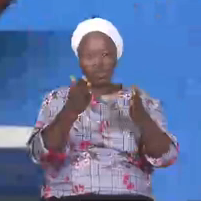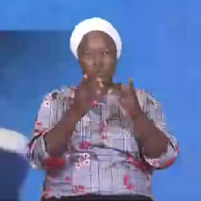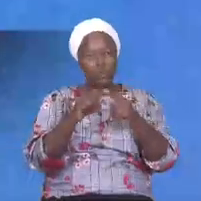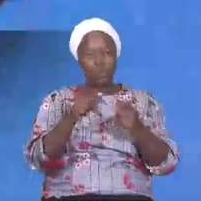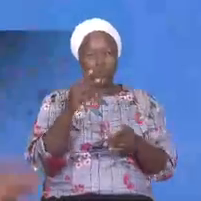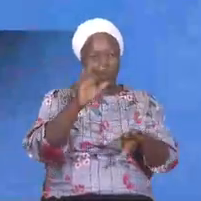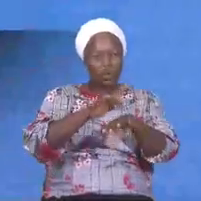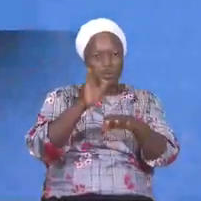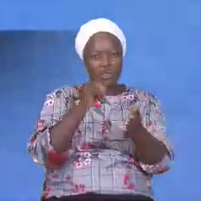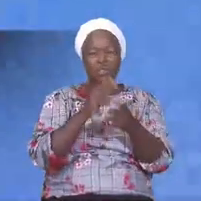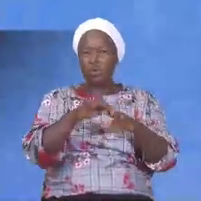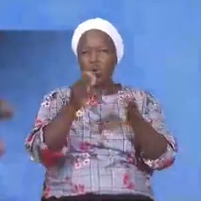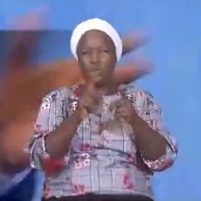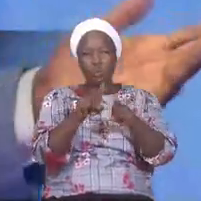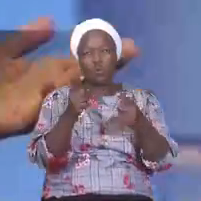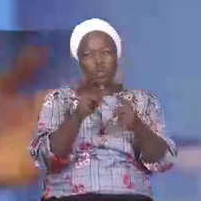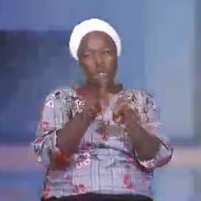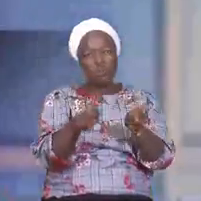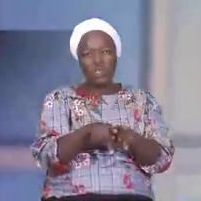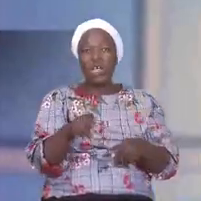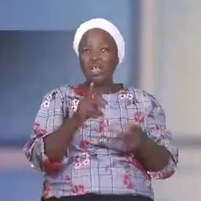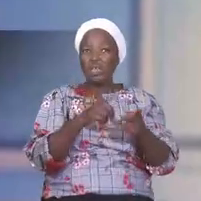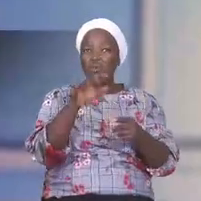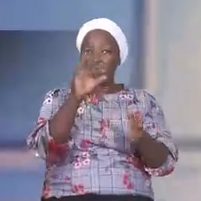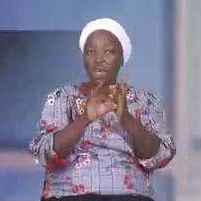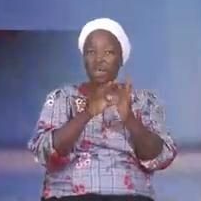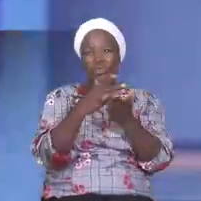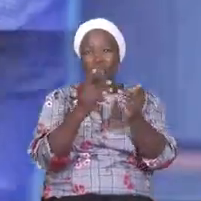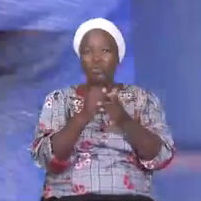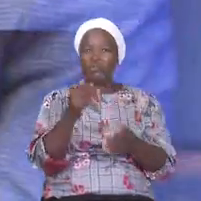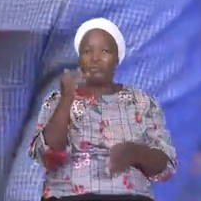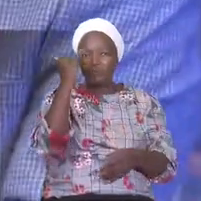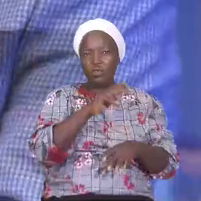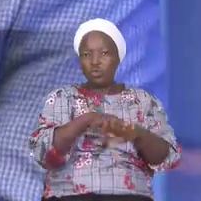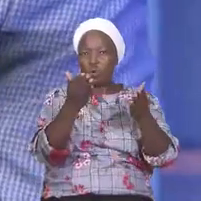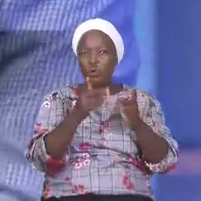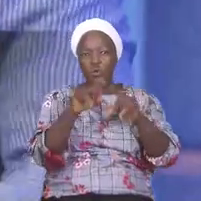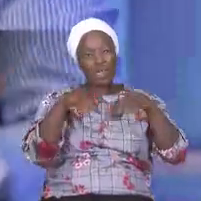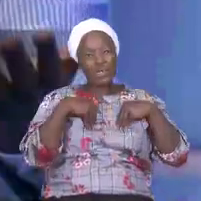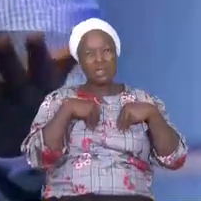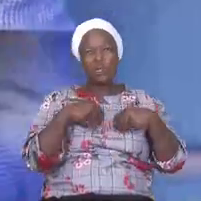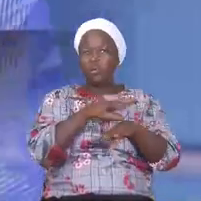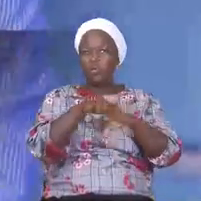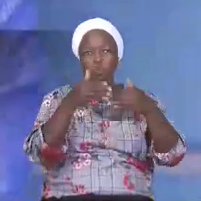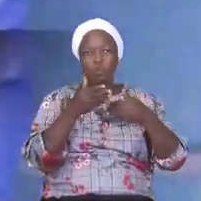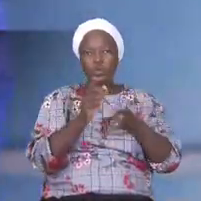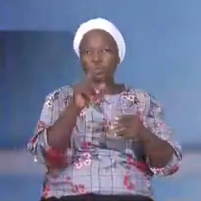folie. Quand vous considérez quelque chose comme une folie, vous ne voulez pas la toucher, vous ne voulez pas aller dans cette direction,